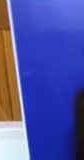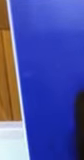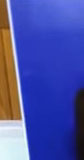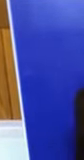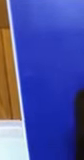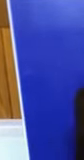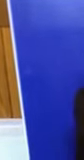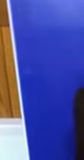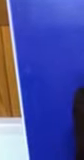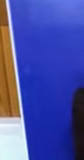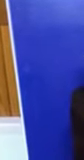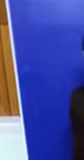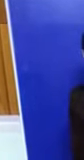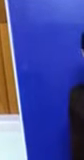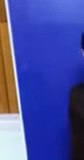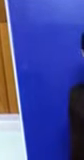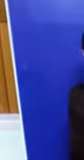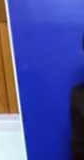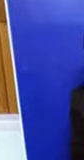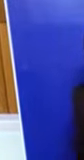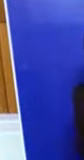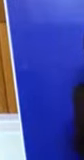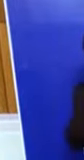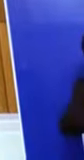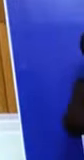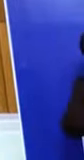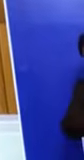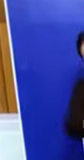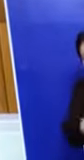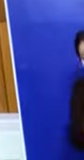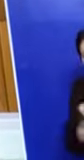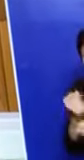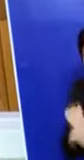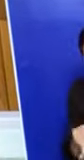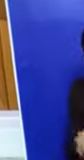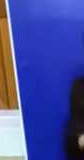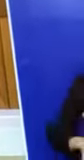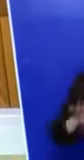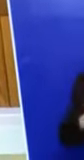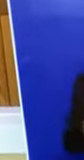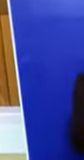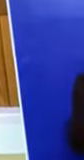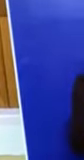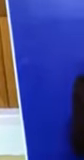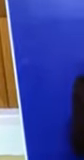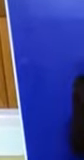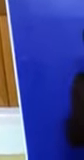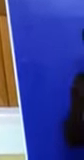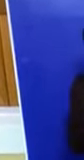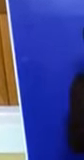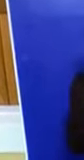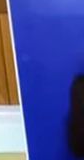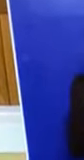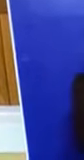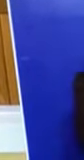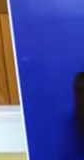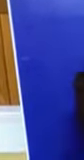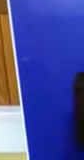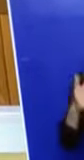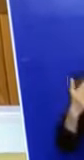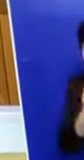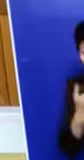งานที่ต้องปฏิบัติคือหน่วยงานที่อยู่ใกล้ชิดประชาชนข้างล่างนั้นทุกคนจะมีความรับผิดชอบตามระดับชั้นลงไปผมก็ได้มีการสั่งการมีการ